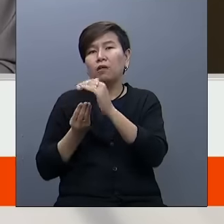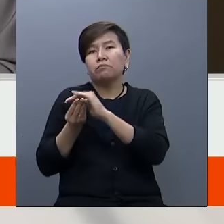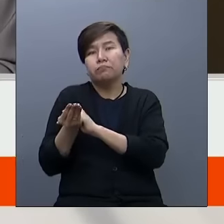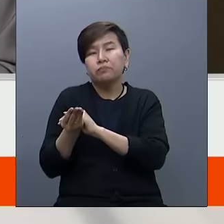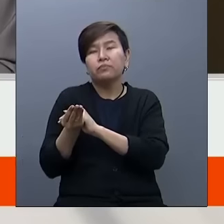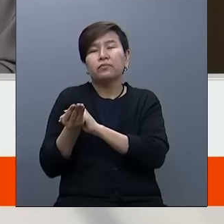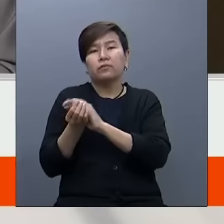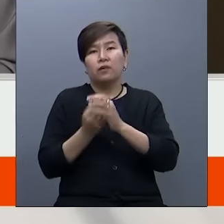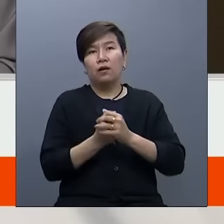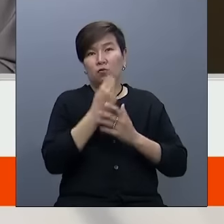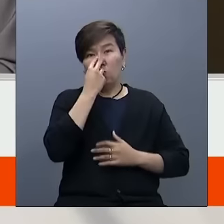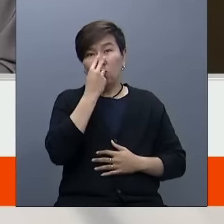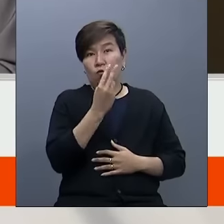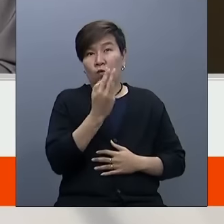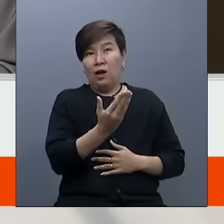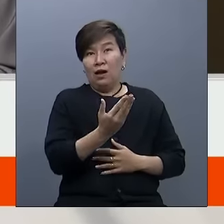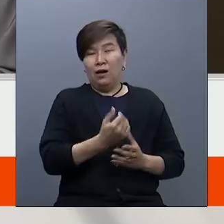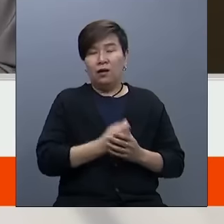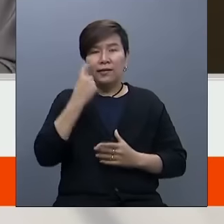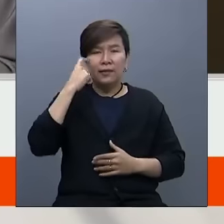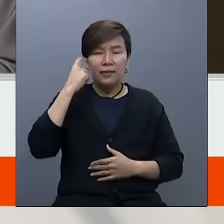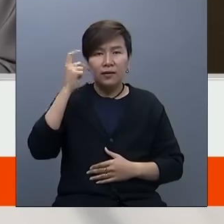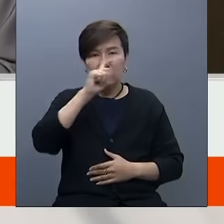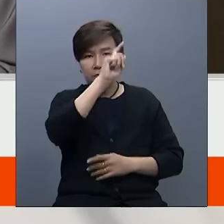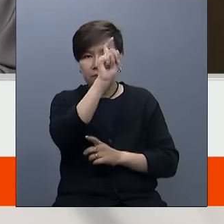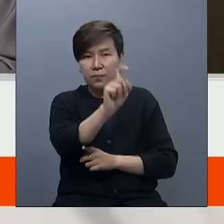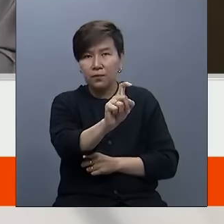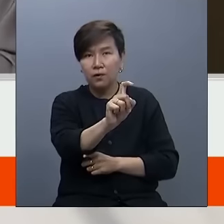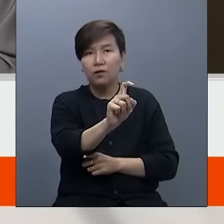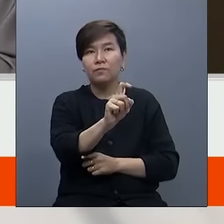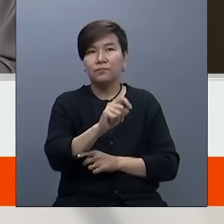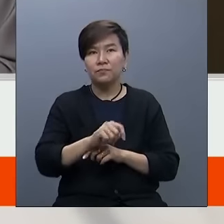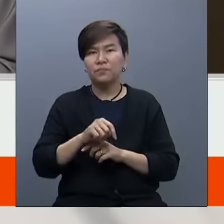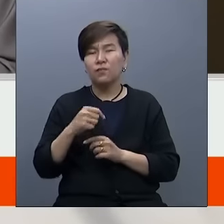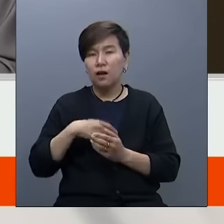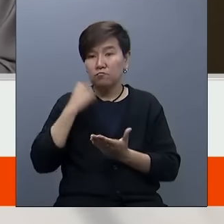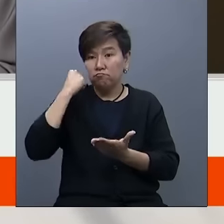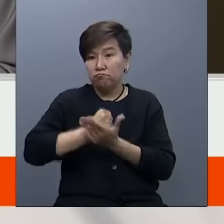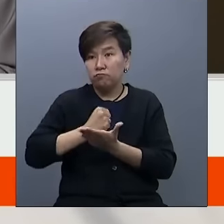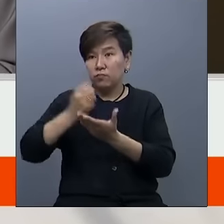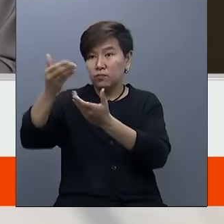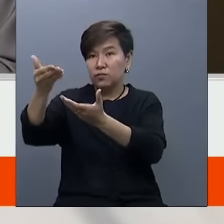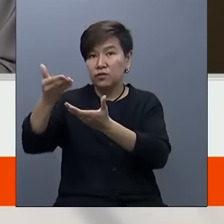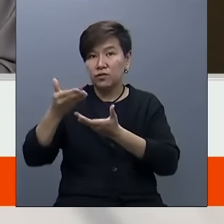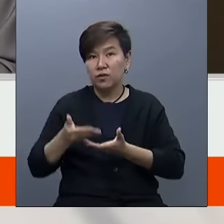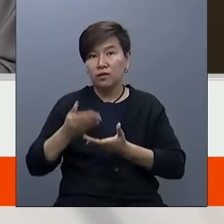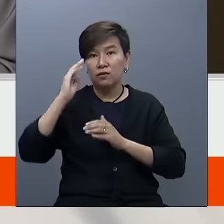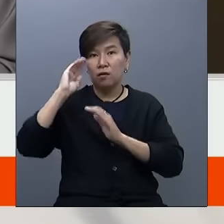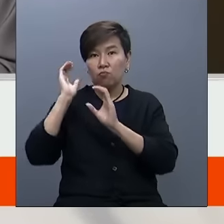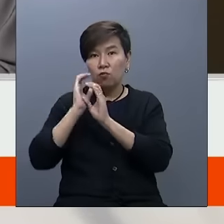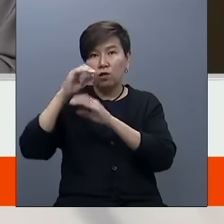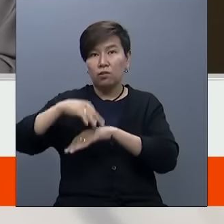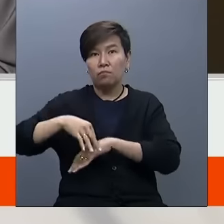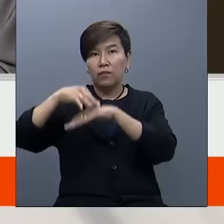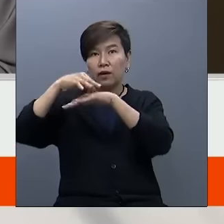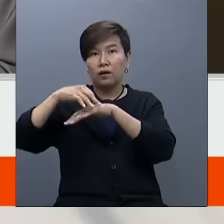ณีที่อาจจะมีการตั้งข้อกล่าวหาหรือออกหมายเรียกในตัวข้าราชการตำรวจระดับสูงอย่าง